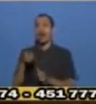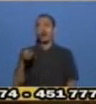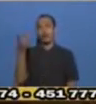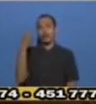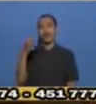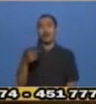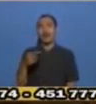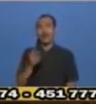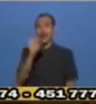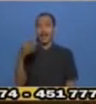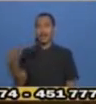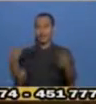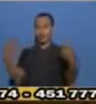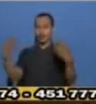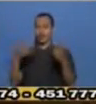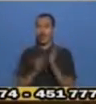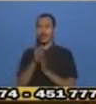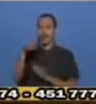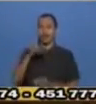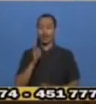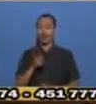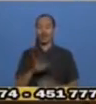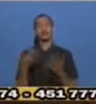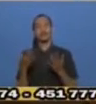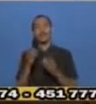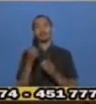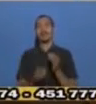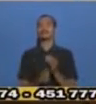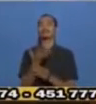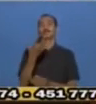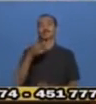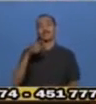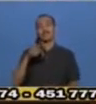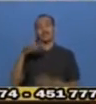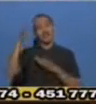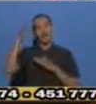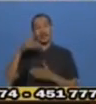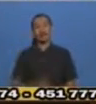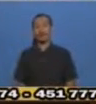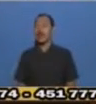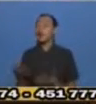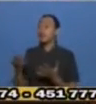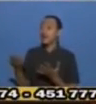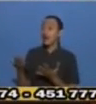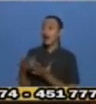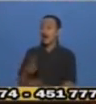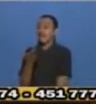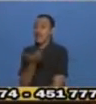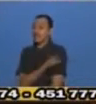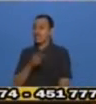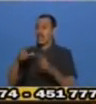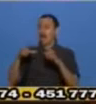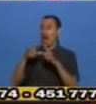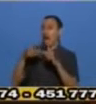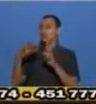direalisasikan begitu ya. Bu Pemayun, terkait dengan vaksin nih Bu ya, banyak berita-berita terkait dengan vaksin A itu begini, vaksin B itu begini,